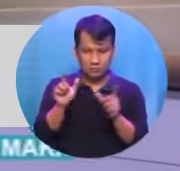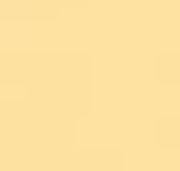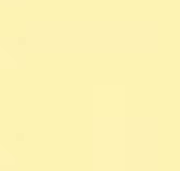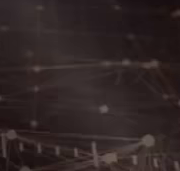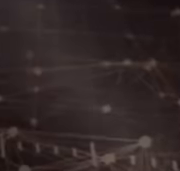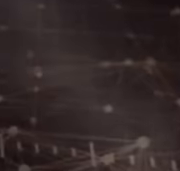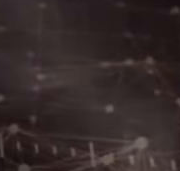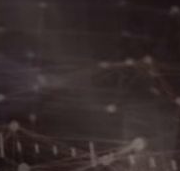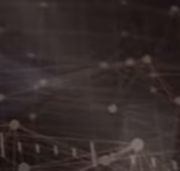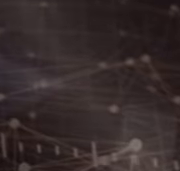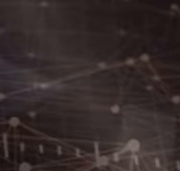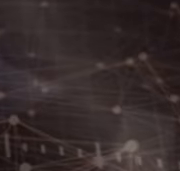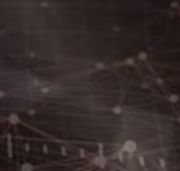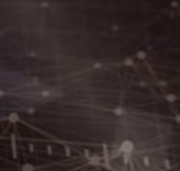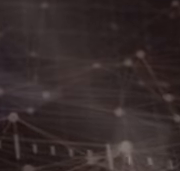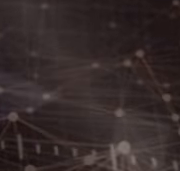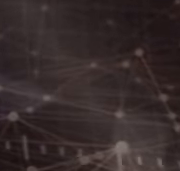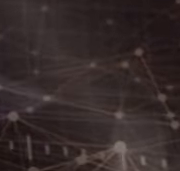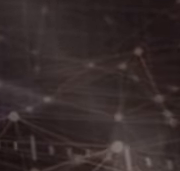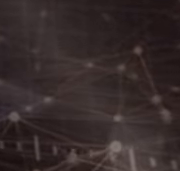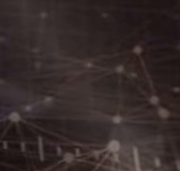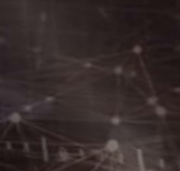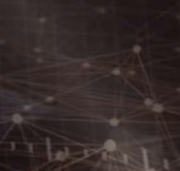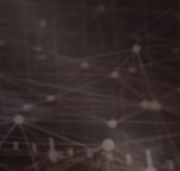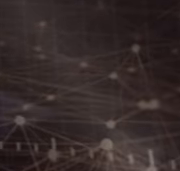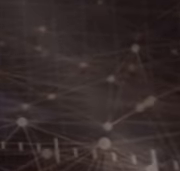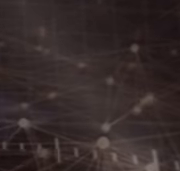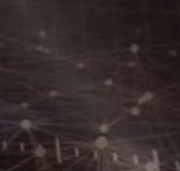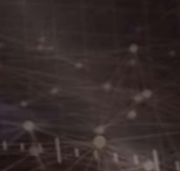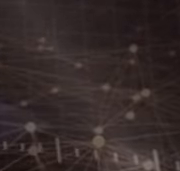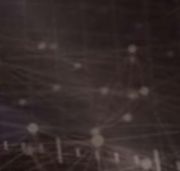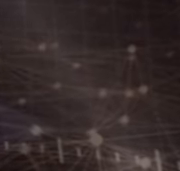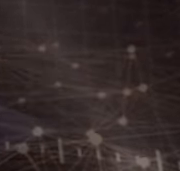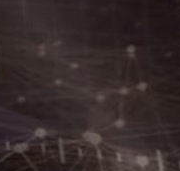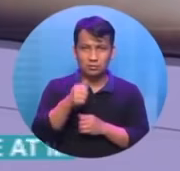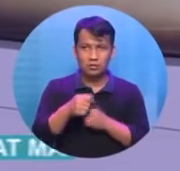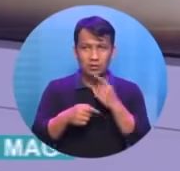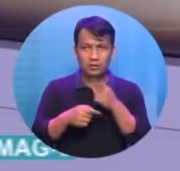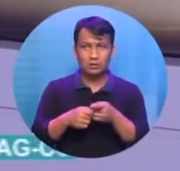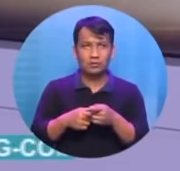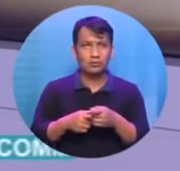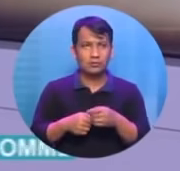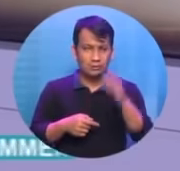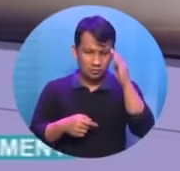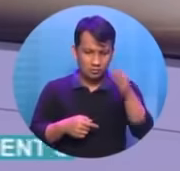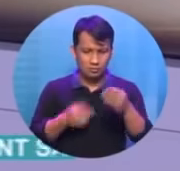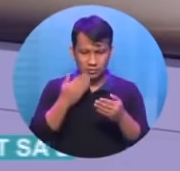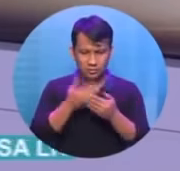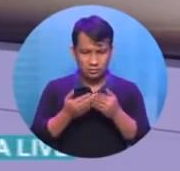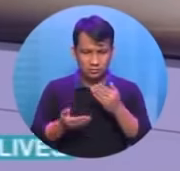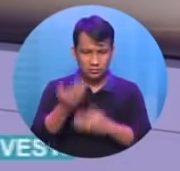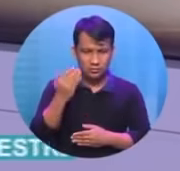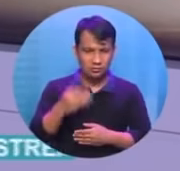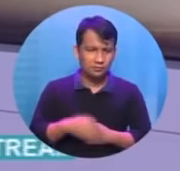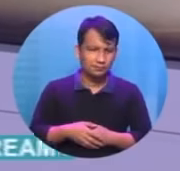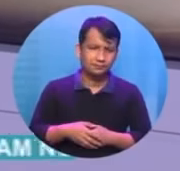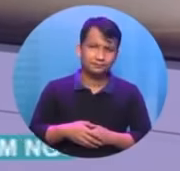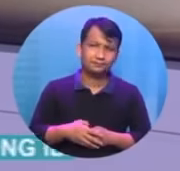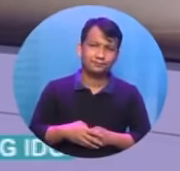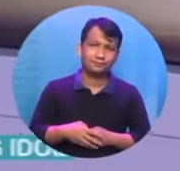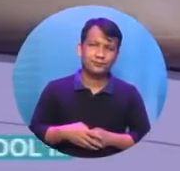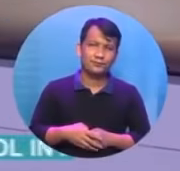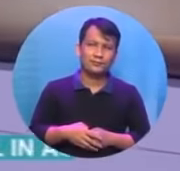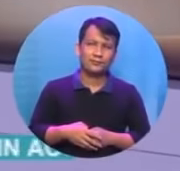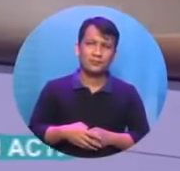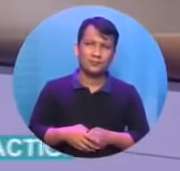sir. Mr. Roberto Valera, Director ng LTO, Deputy Law Enforcement Service. Director, yes, magandang umaga. Good morning po. Magandang umaga po, Sir Rafi.